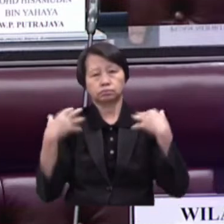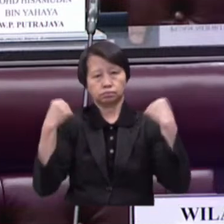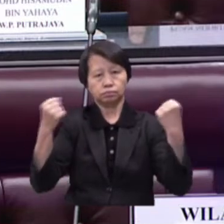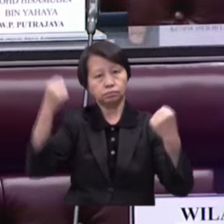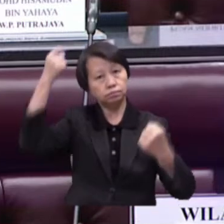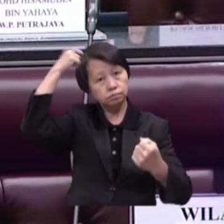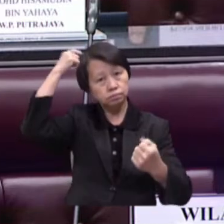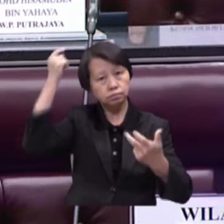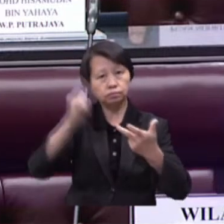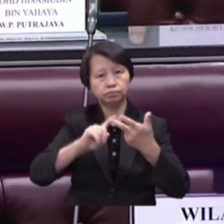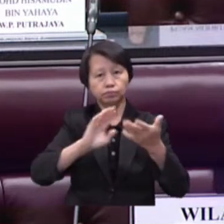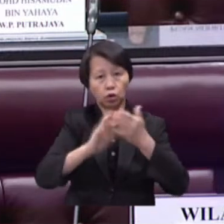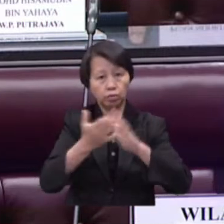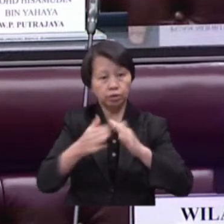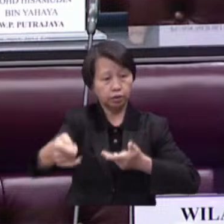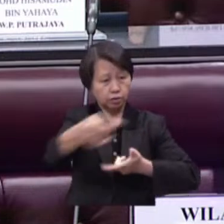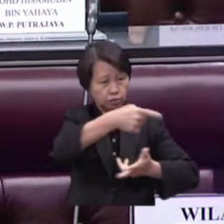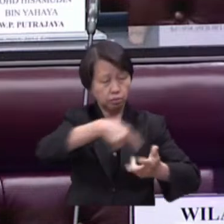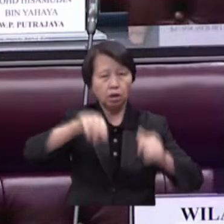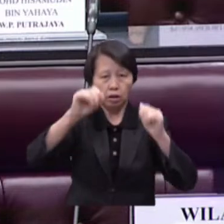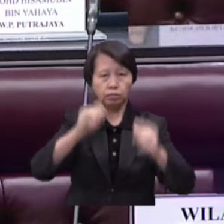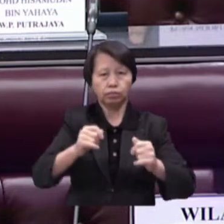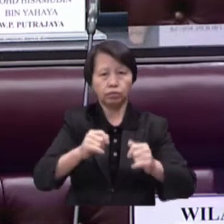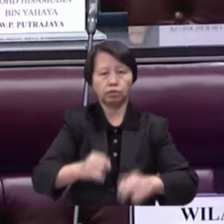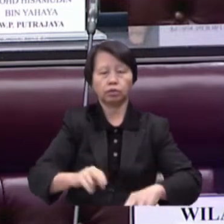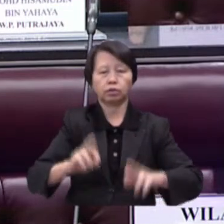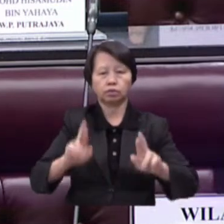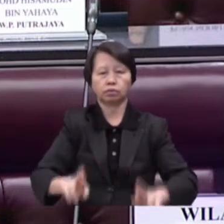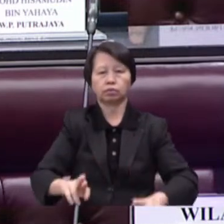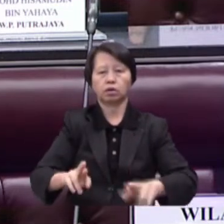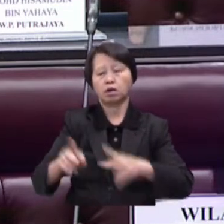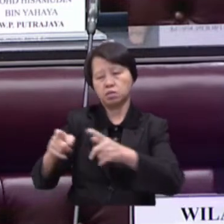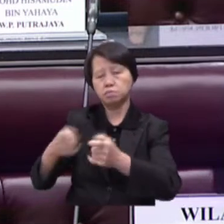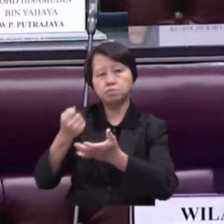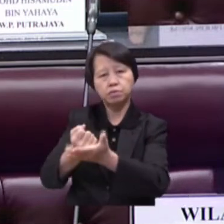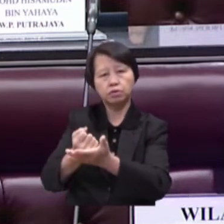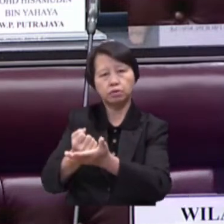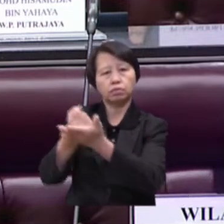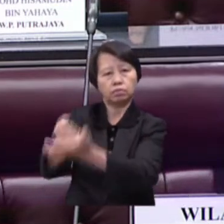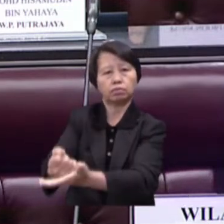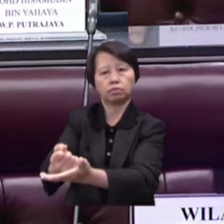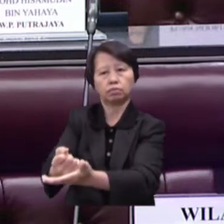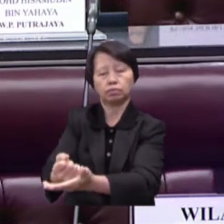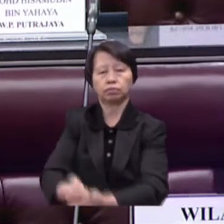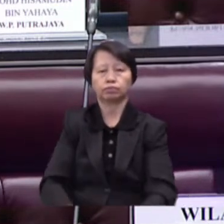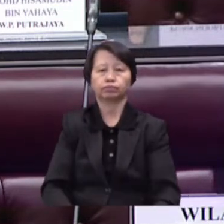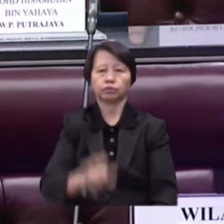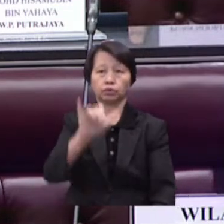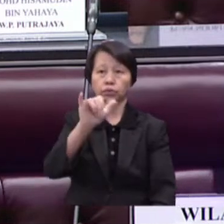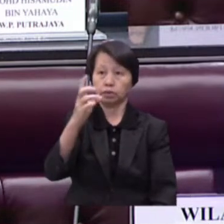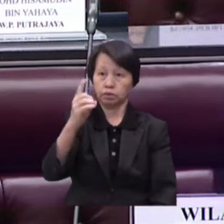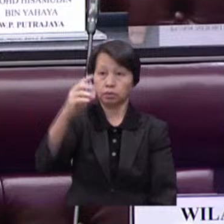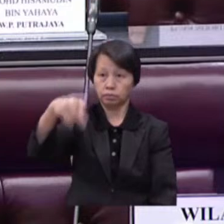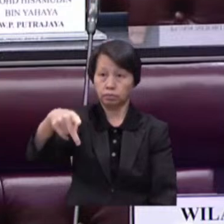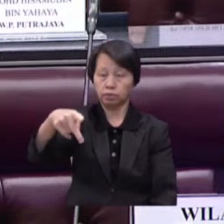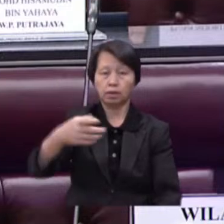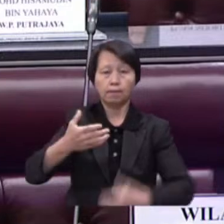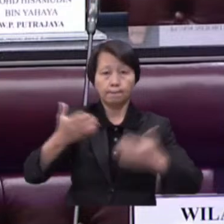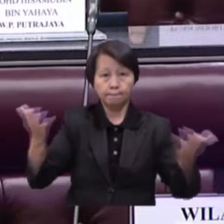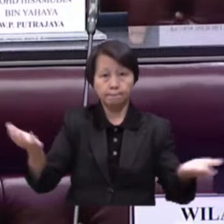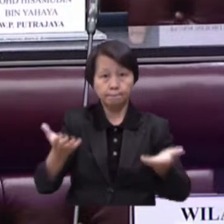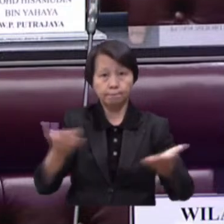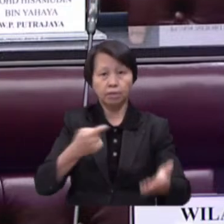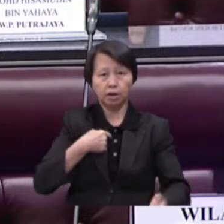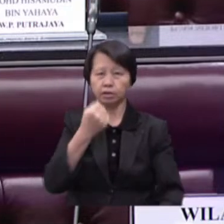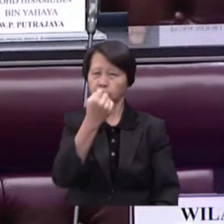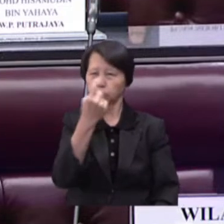mental dan komtis tempat dapat memulihkan rakyat kita yang memerlukan bantuan ini Tansi yang dipertua disini ada